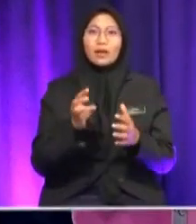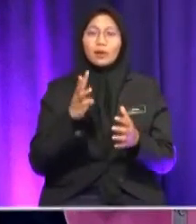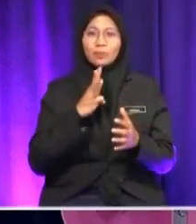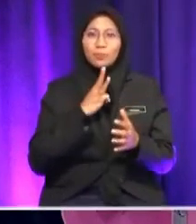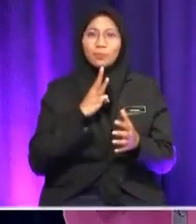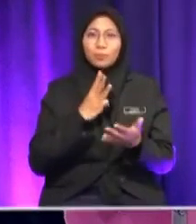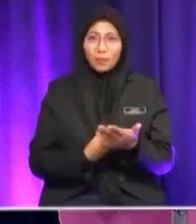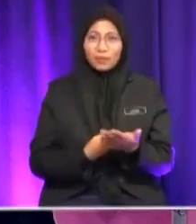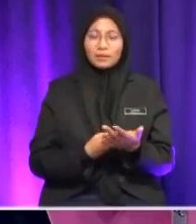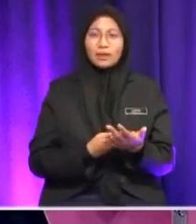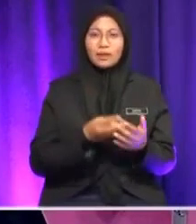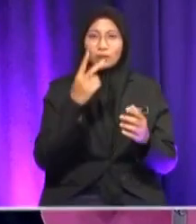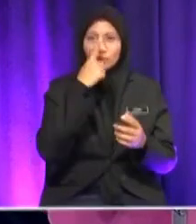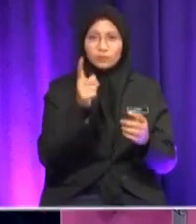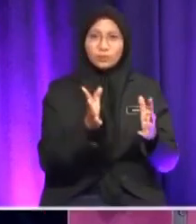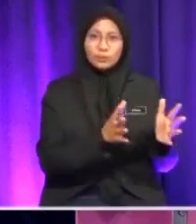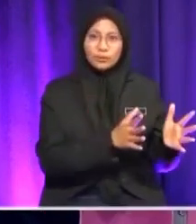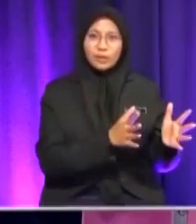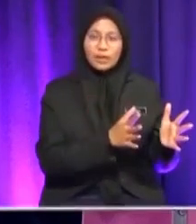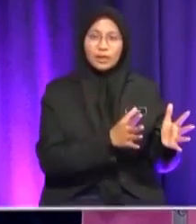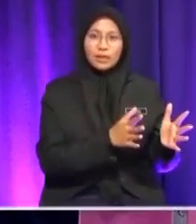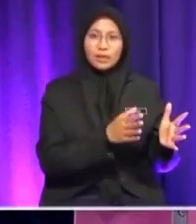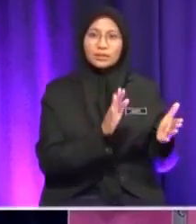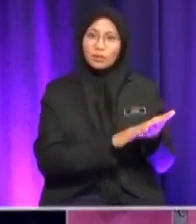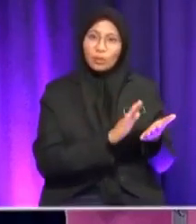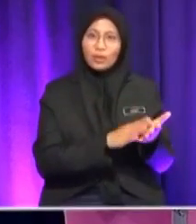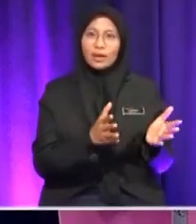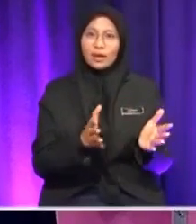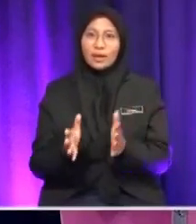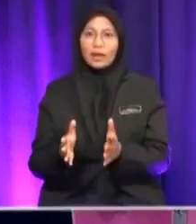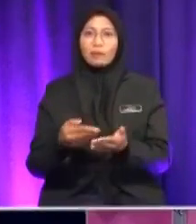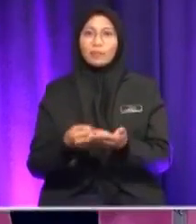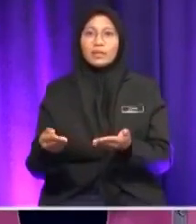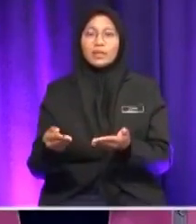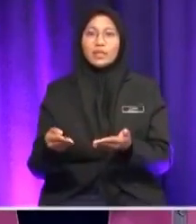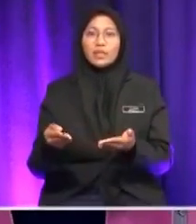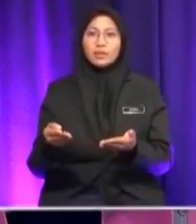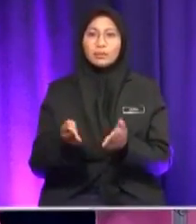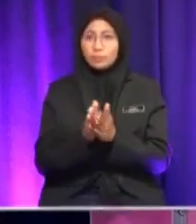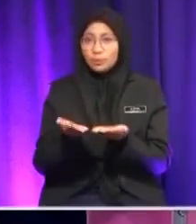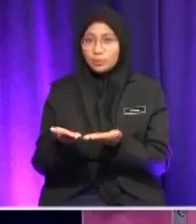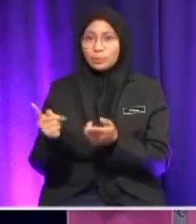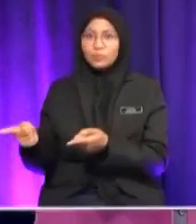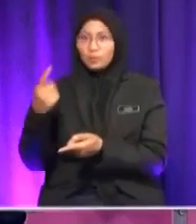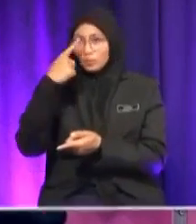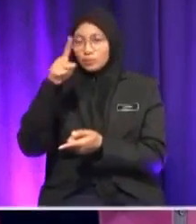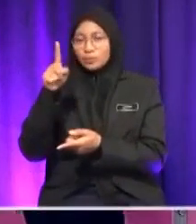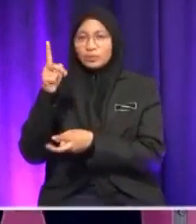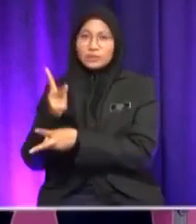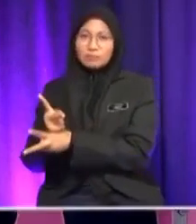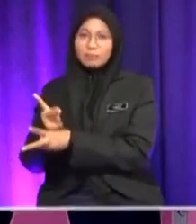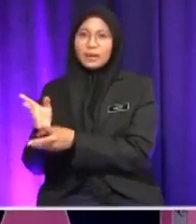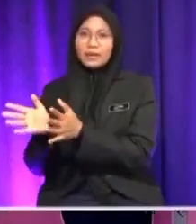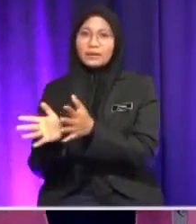untuk tuition, membeli buku, untuk perjalanan, pelancongan dan lain-lain. Okey,